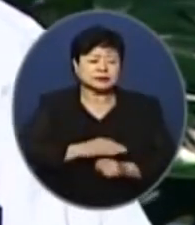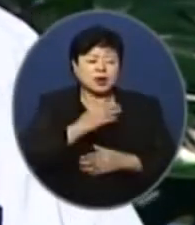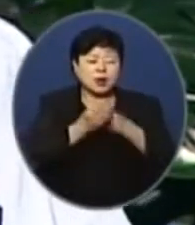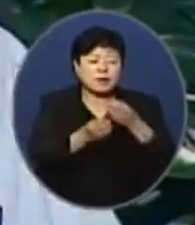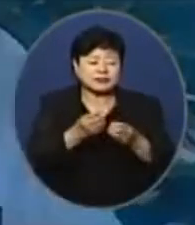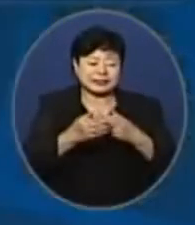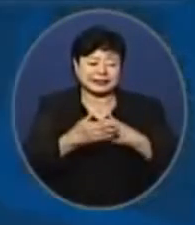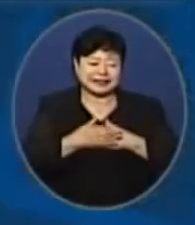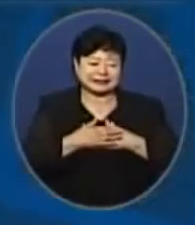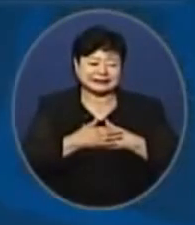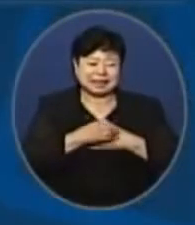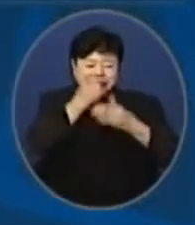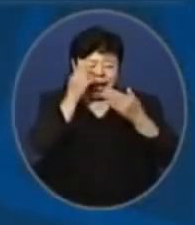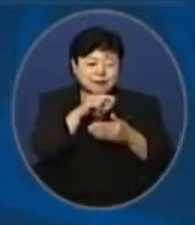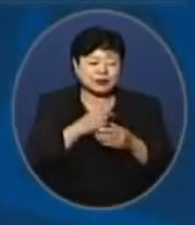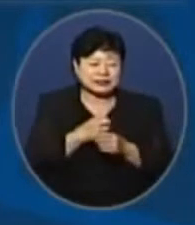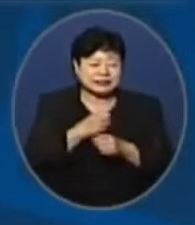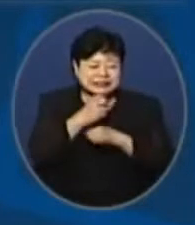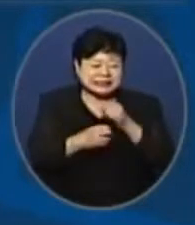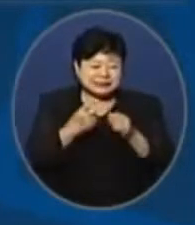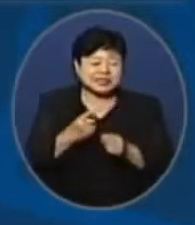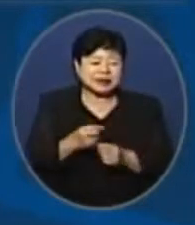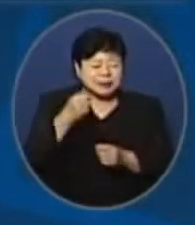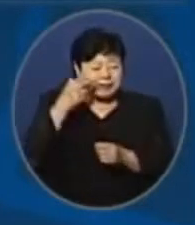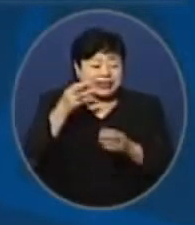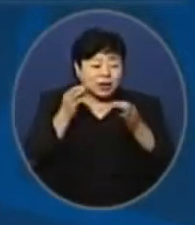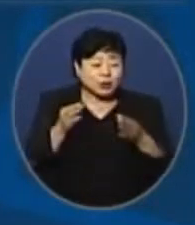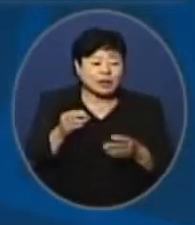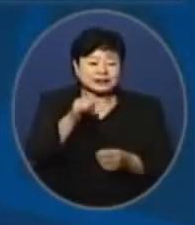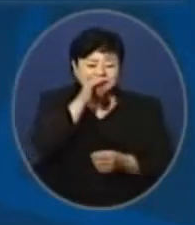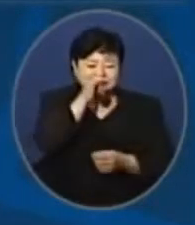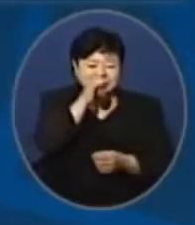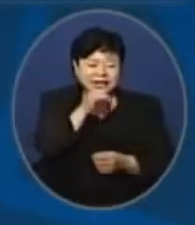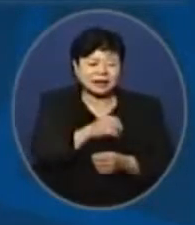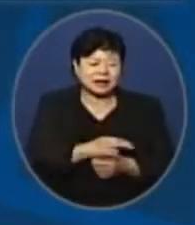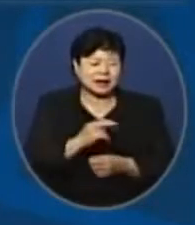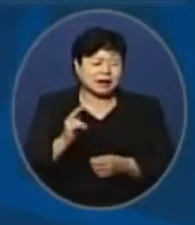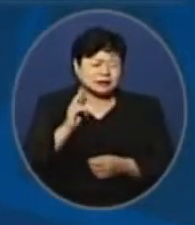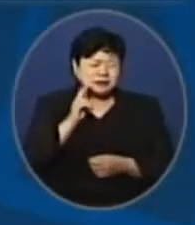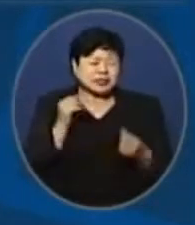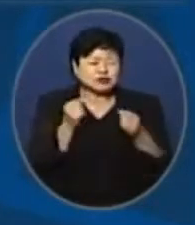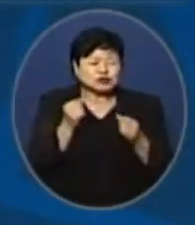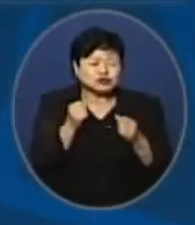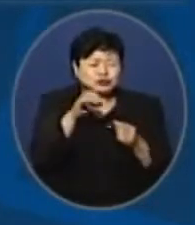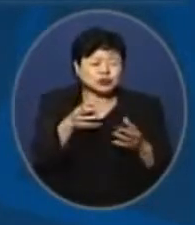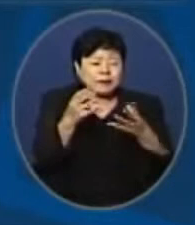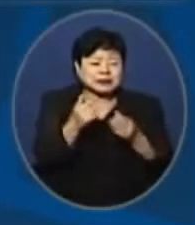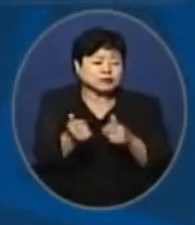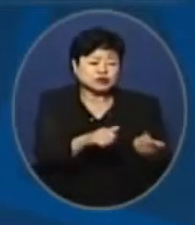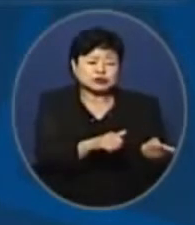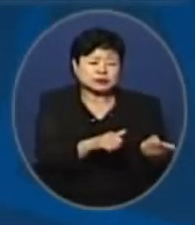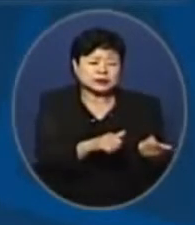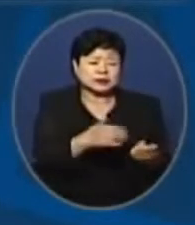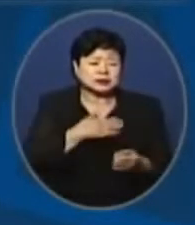했습니다. 저는 감옥에서 21년 8개월을 살았습니다. 그곳은 매우 추운 지역이라서 많은 사람들이